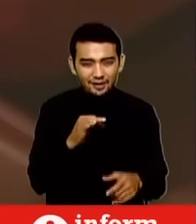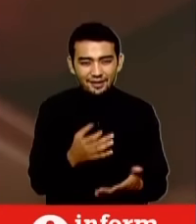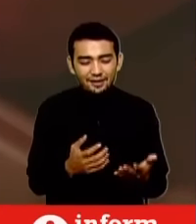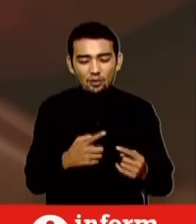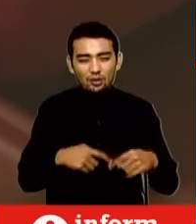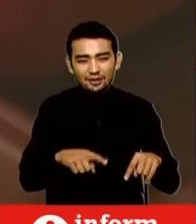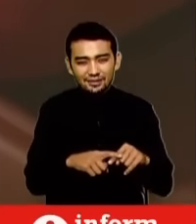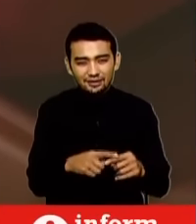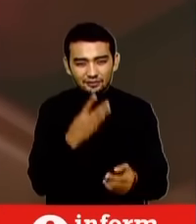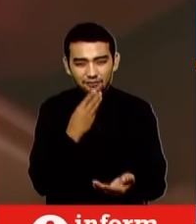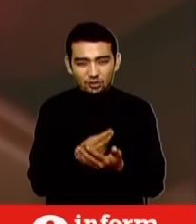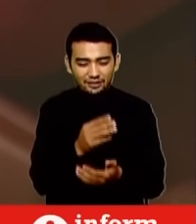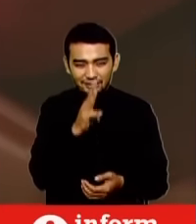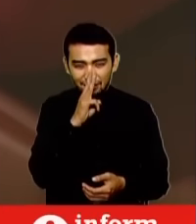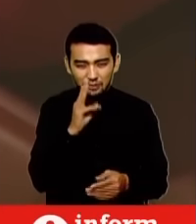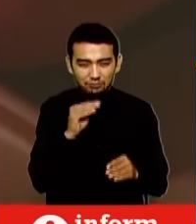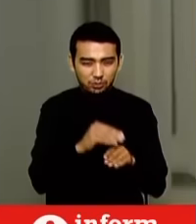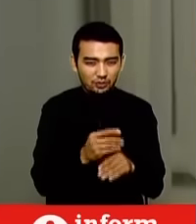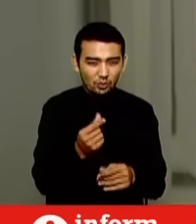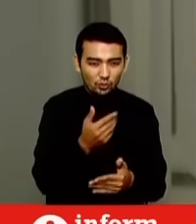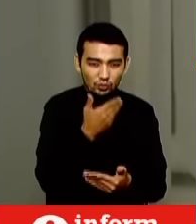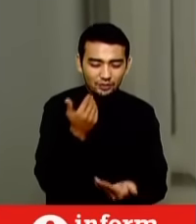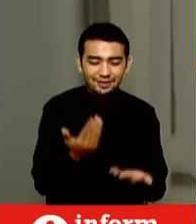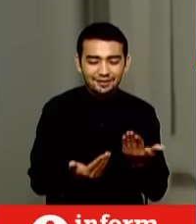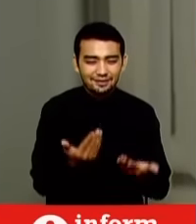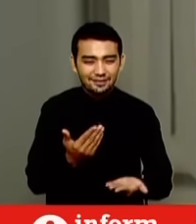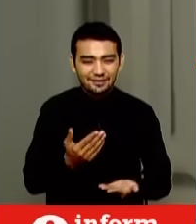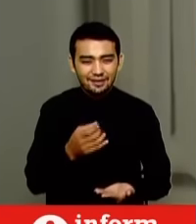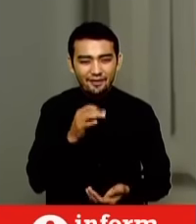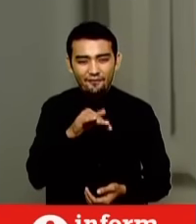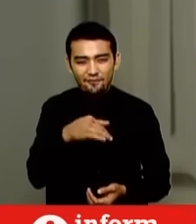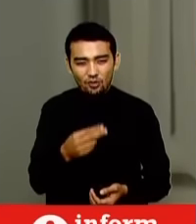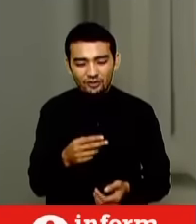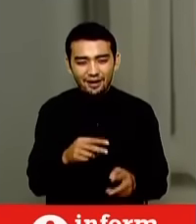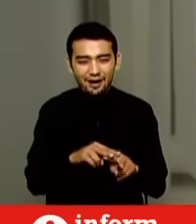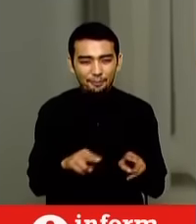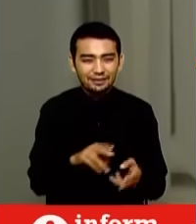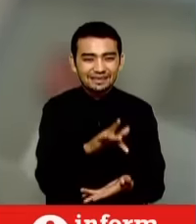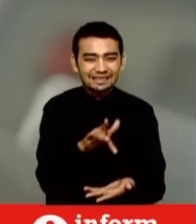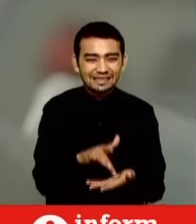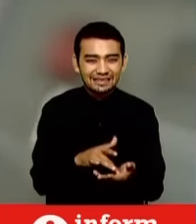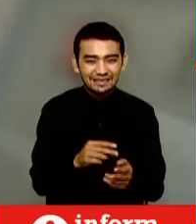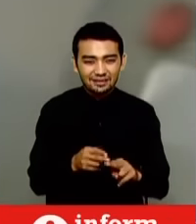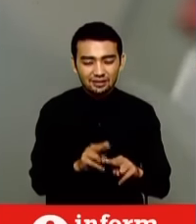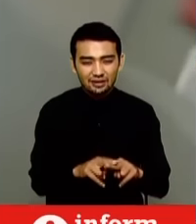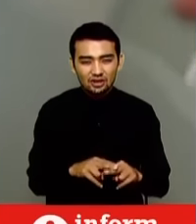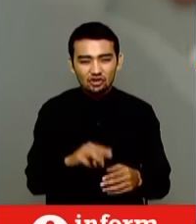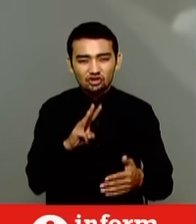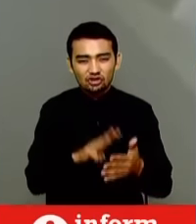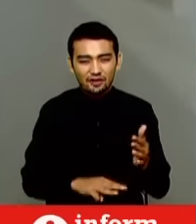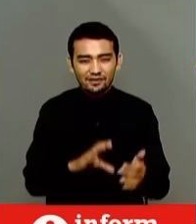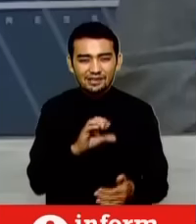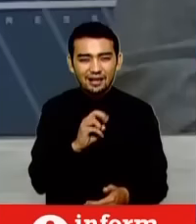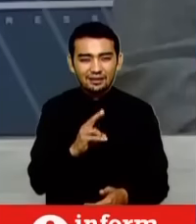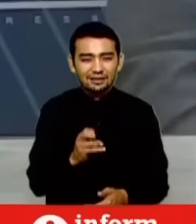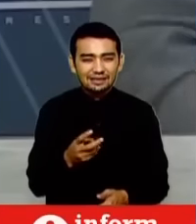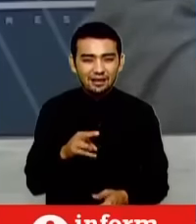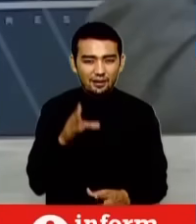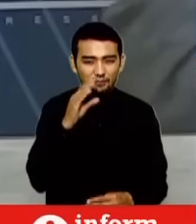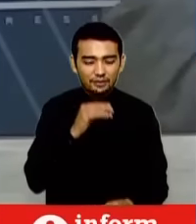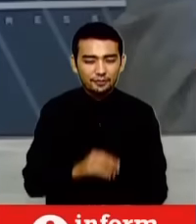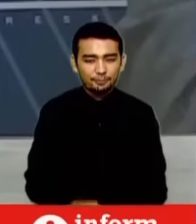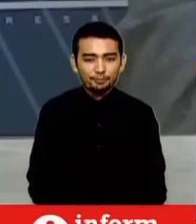нет лишних средств на заработные платы, а значит, со стороны фонда такие центры будут подвергаться штрафным санкциям. Он